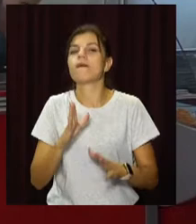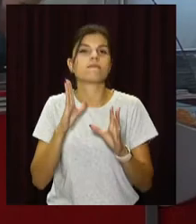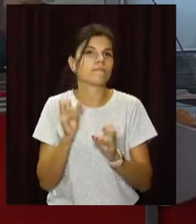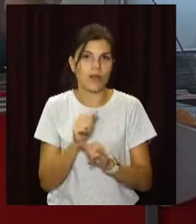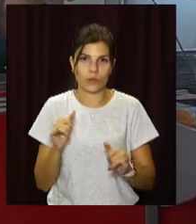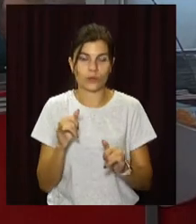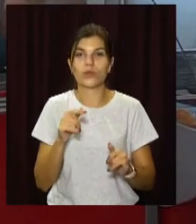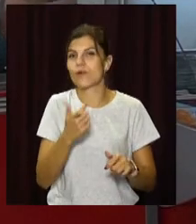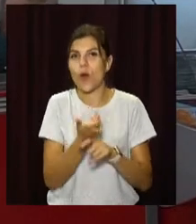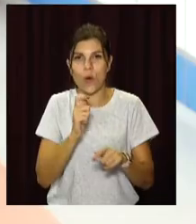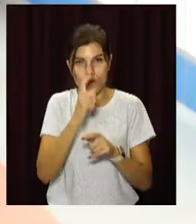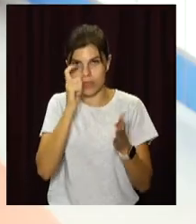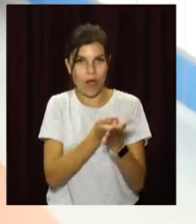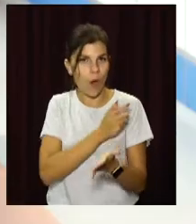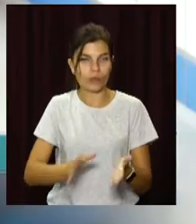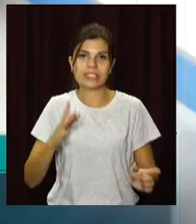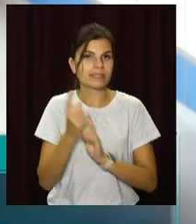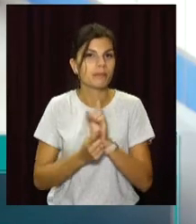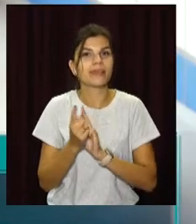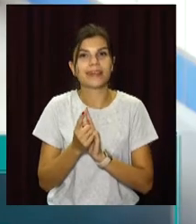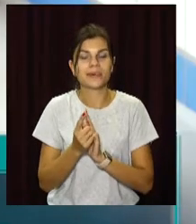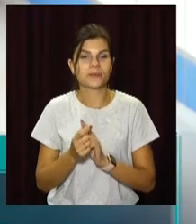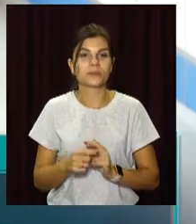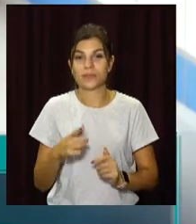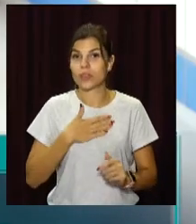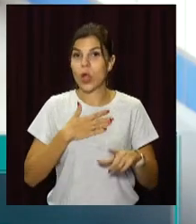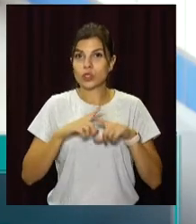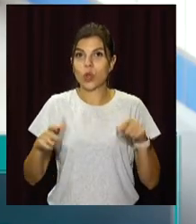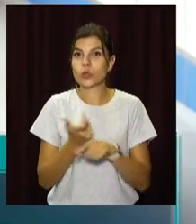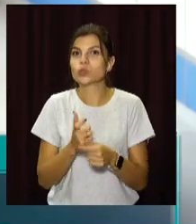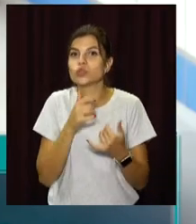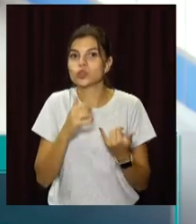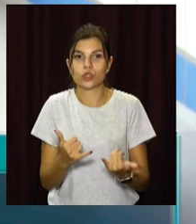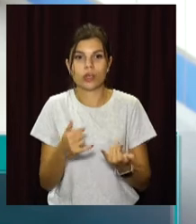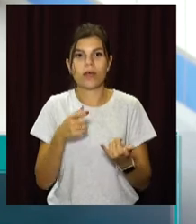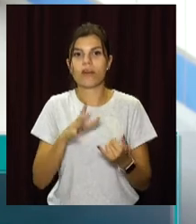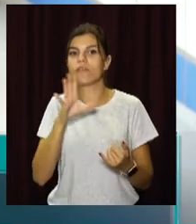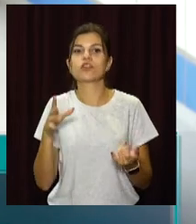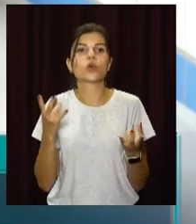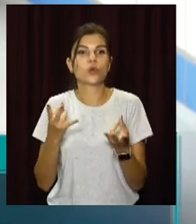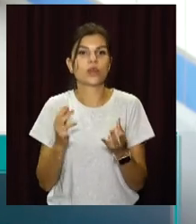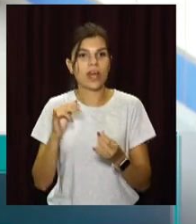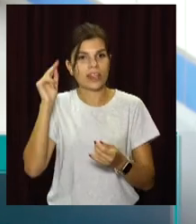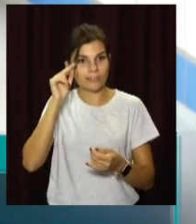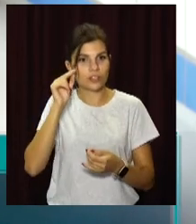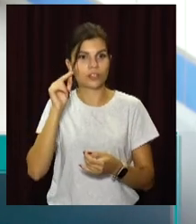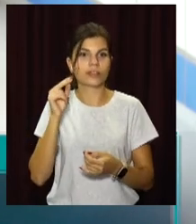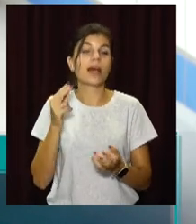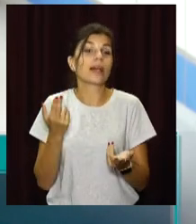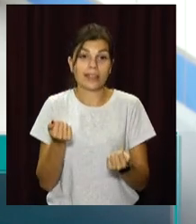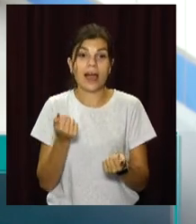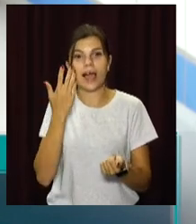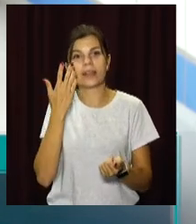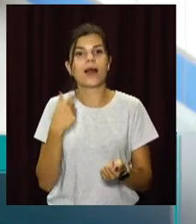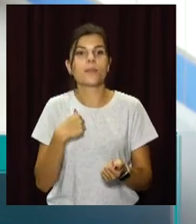змінився до невпізнаваності. Наша школа дуже сучасна, вона обладнана всім необхідним для навчання. Звичайно, коли ми